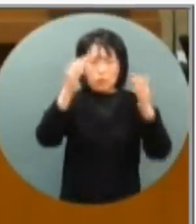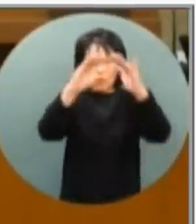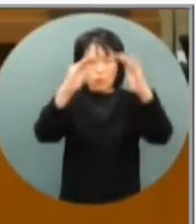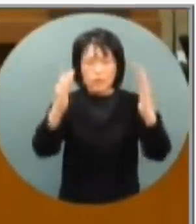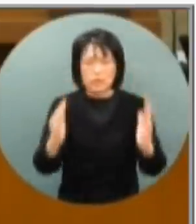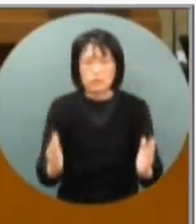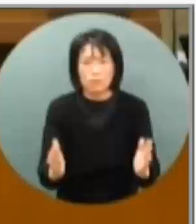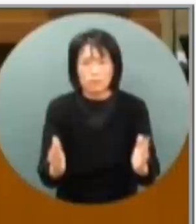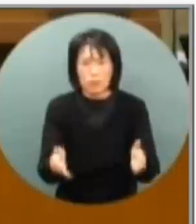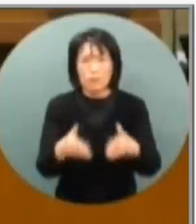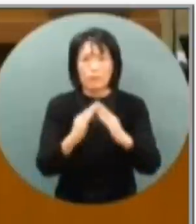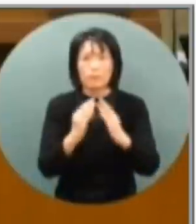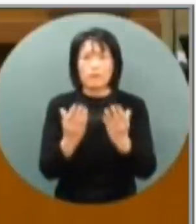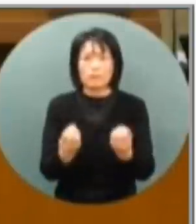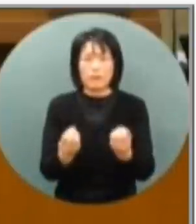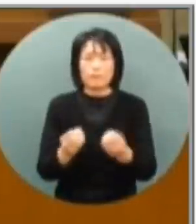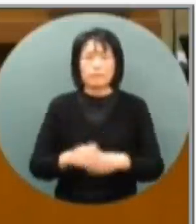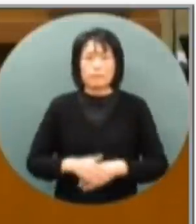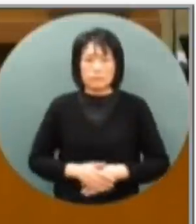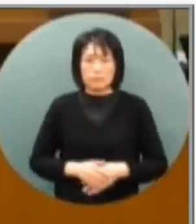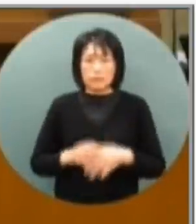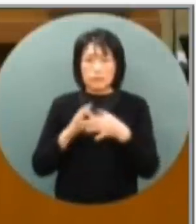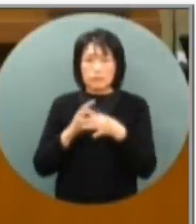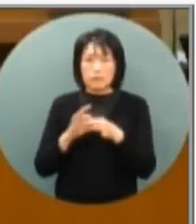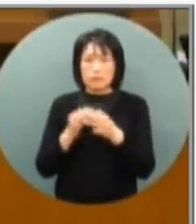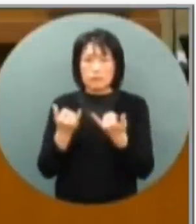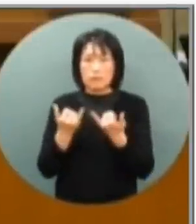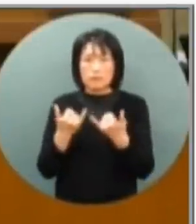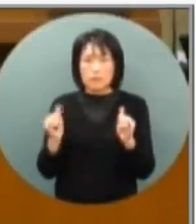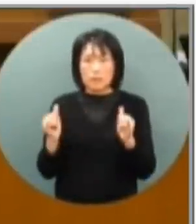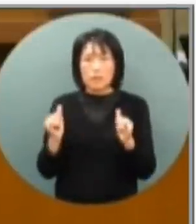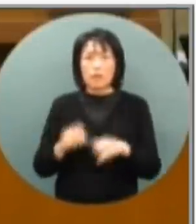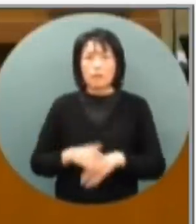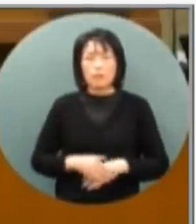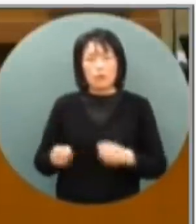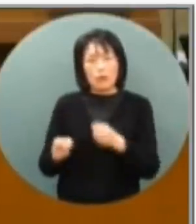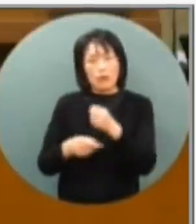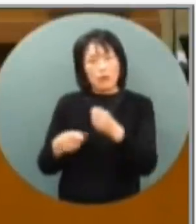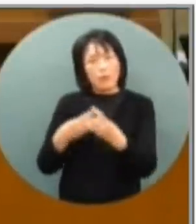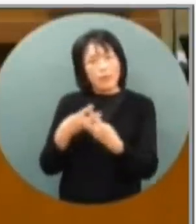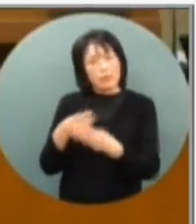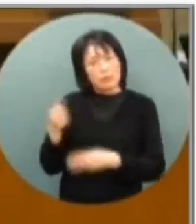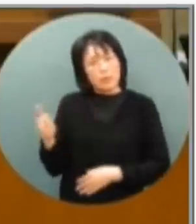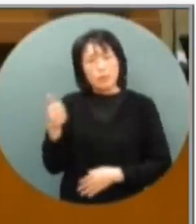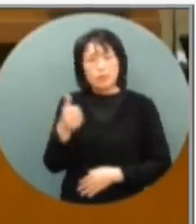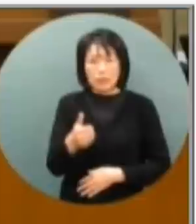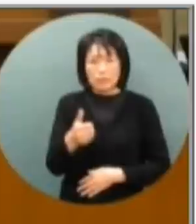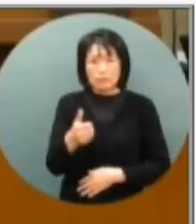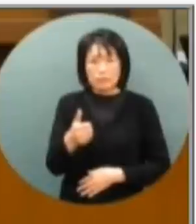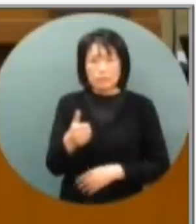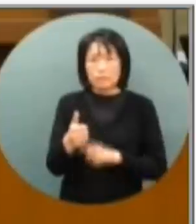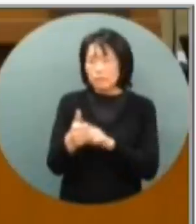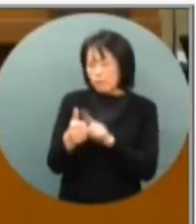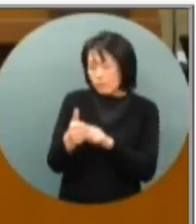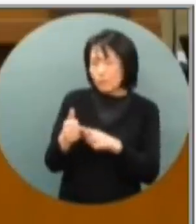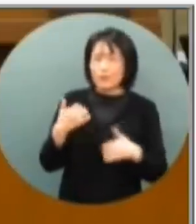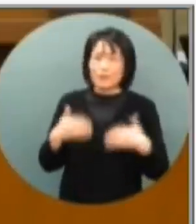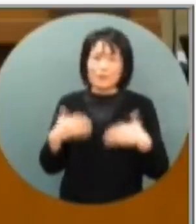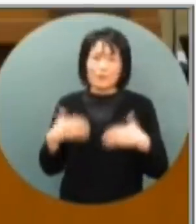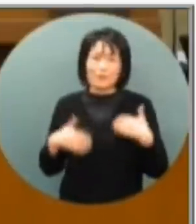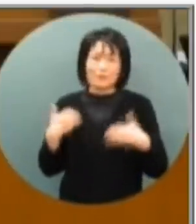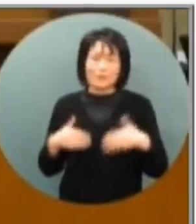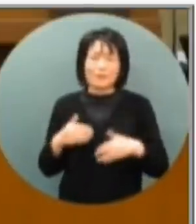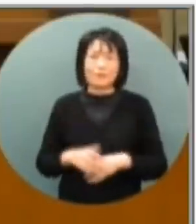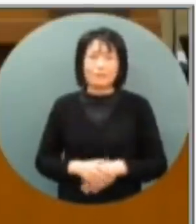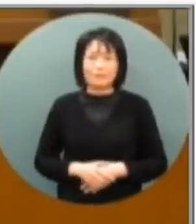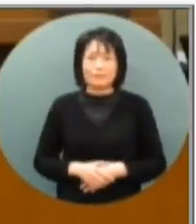ことになりました。まあ、関係者の方もあの当時香形さんも来られたと思います。大変に喜んでおられ